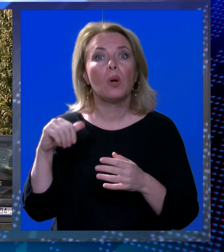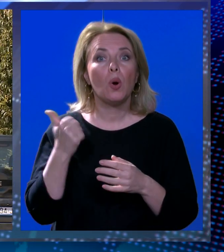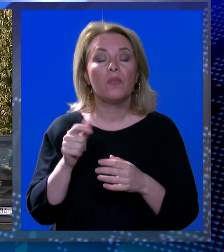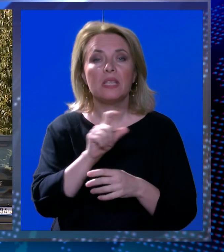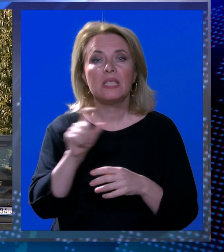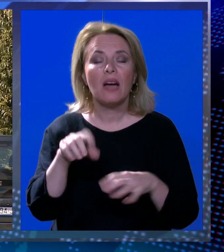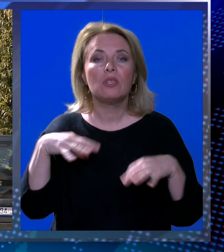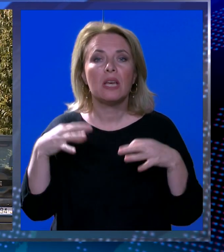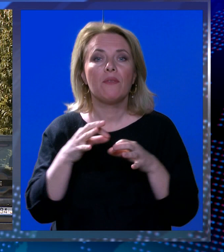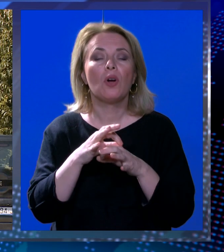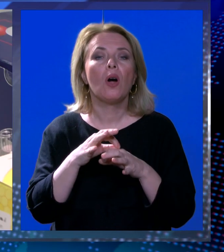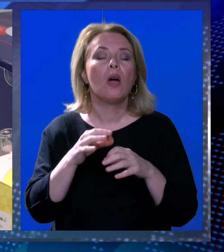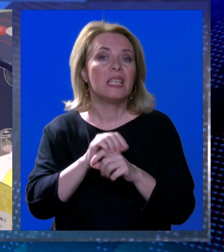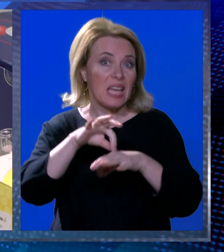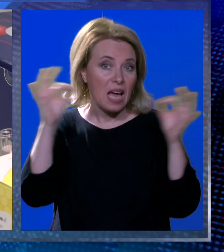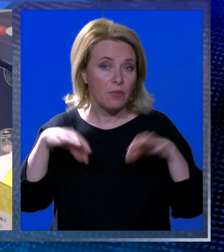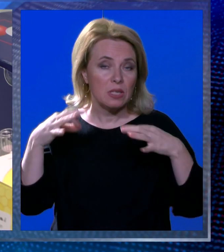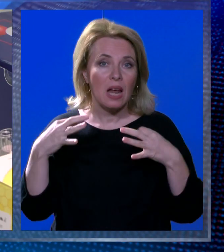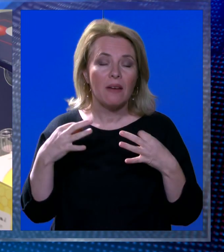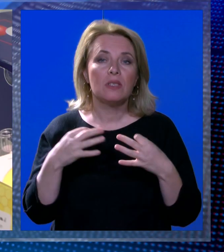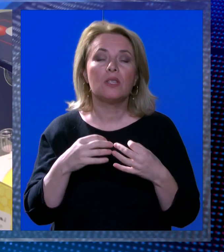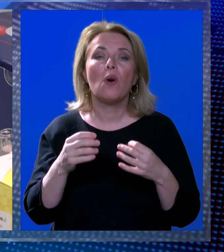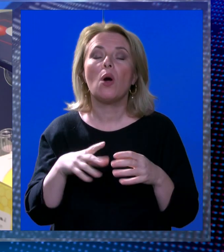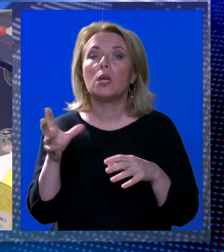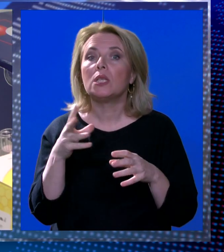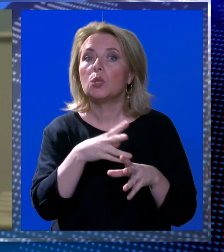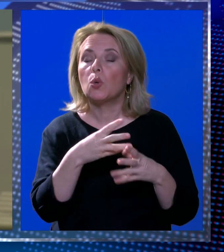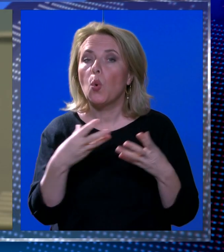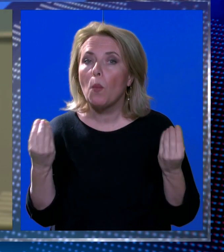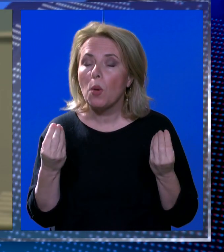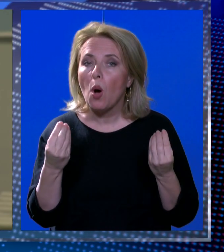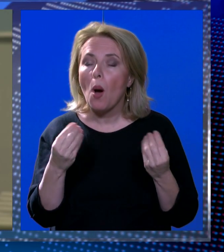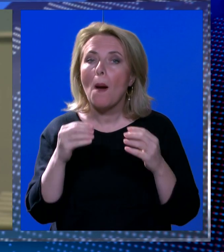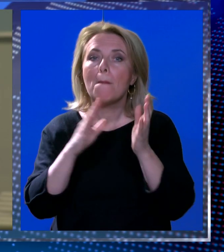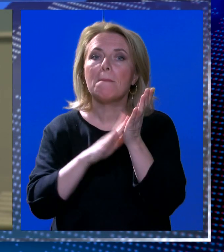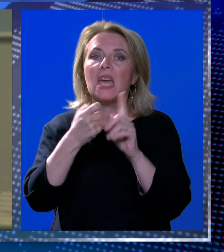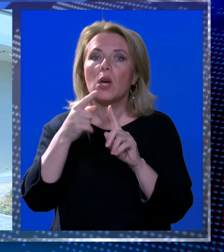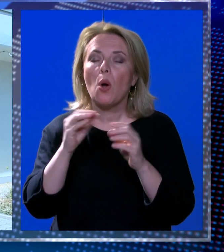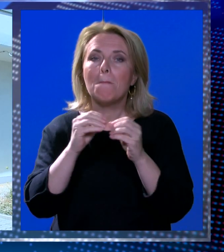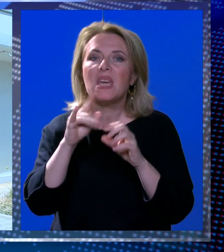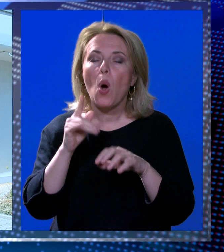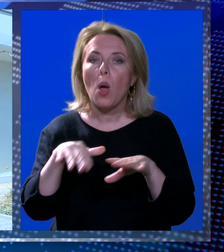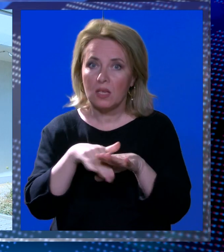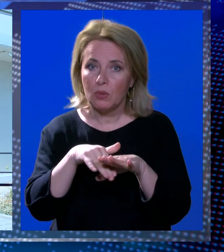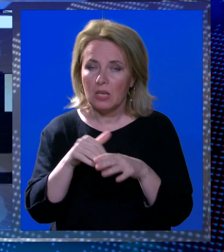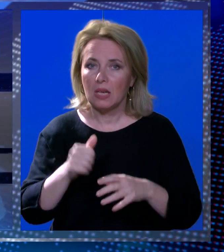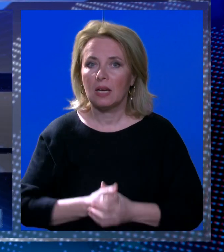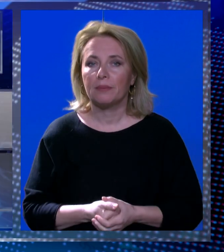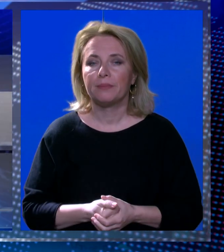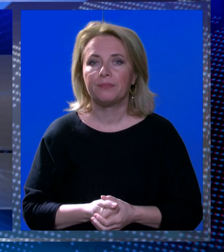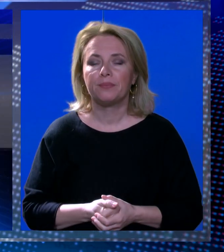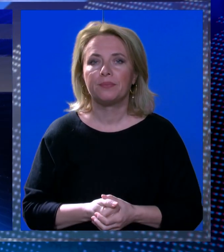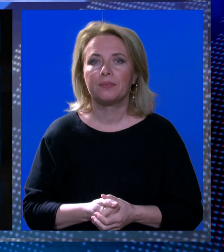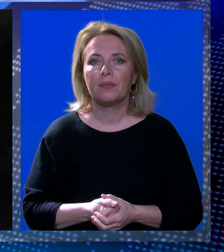U novoj godini Zavod za javno zdravstvo Dubrovačko-neretvanske županije ostao bez mikrobiologa. Uskoro raspisuju natječaj.